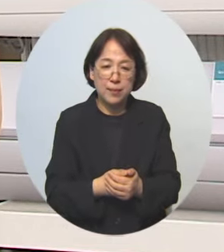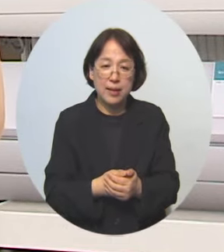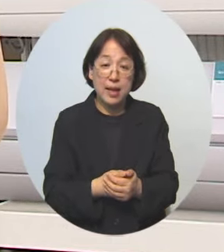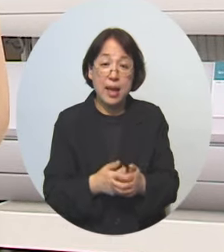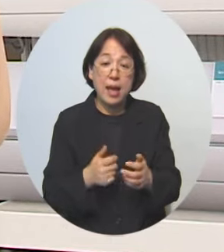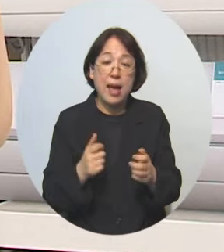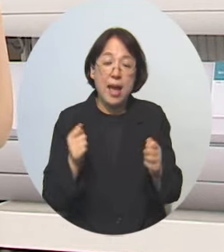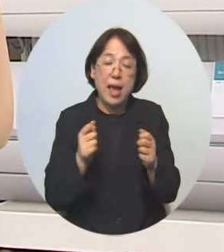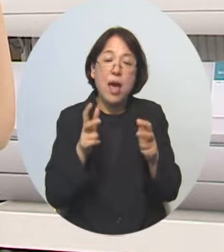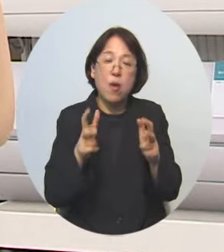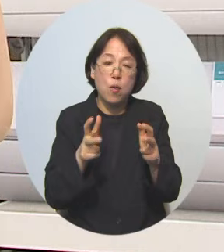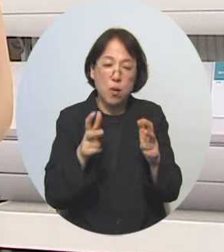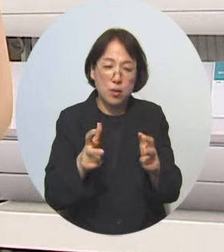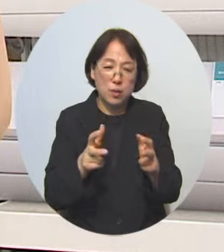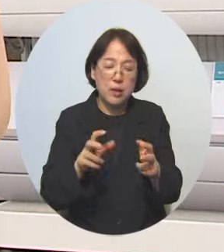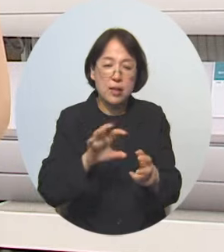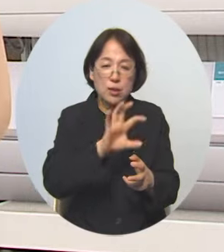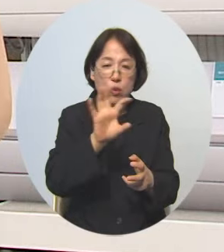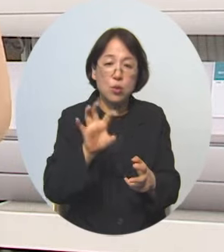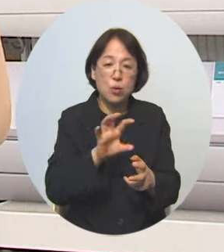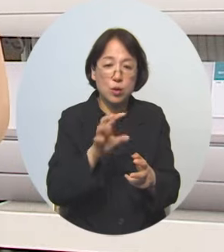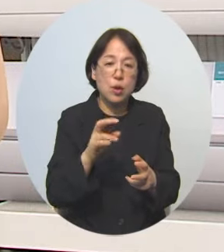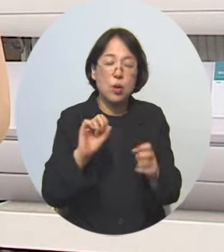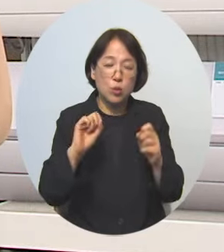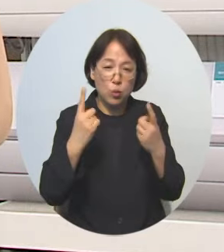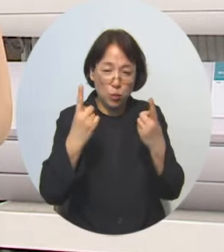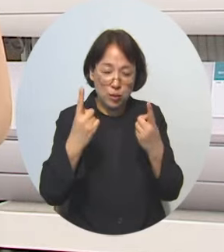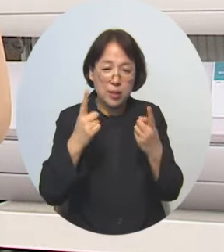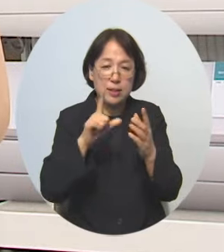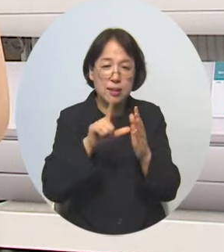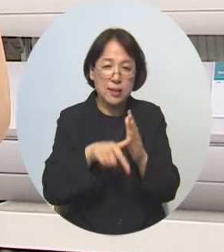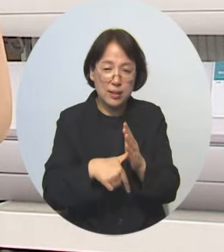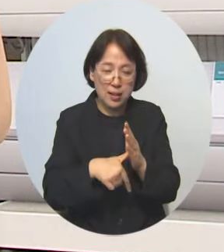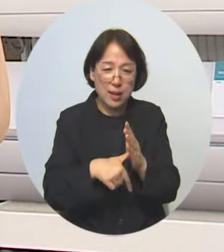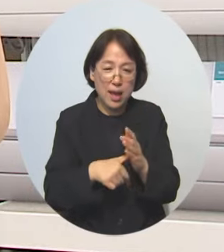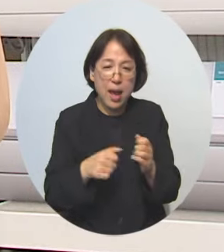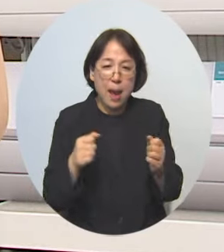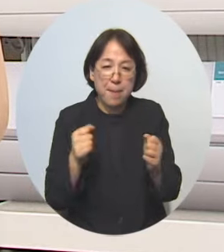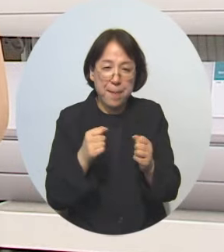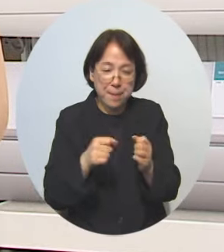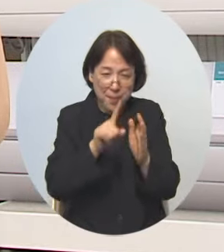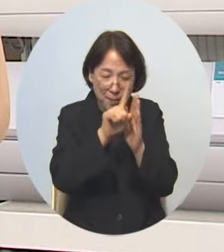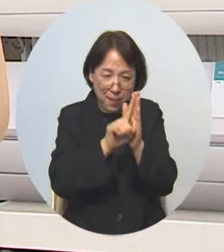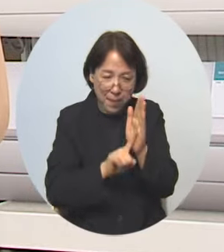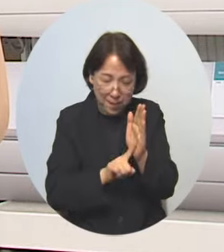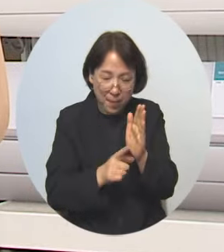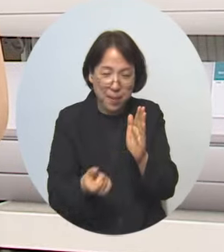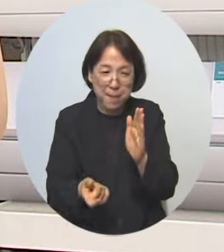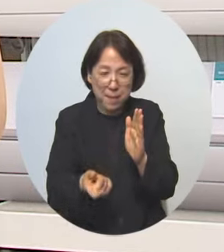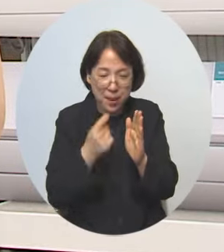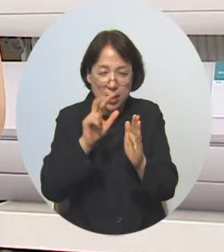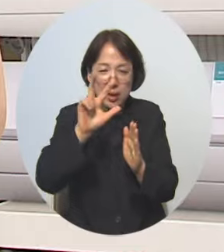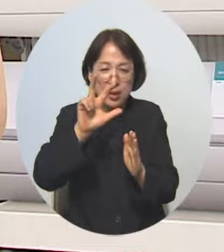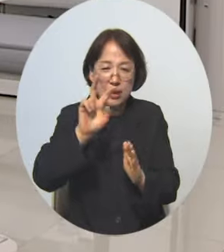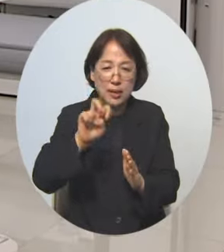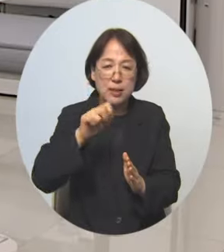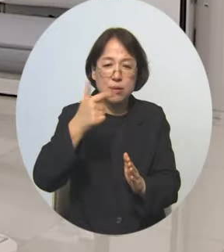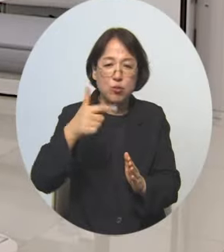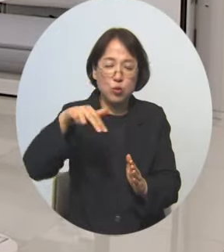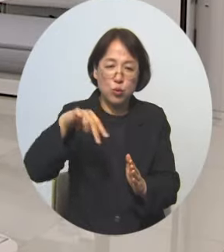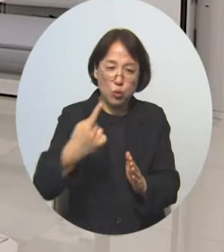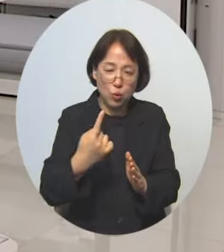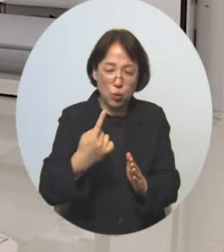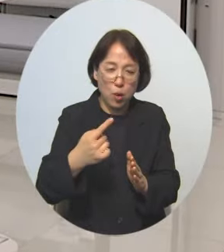에어컨과 서큘레이터 두 개를 동시에 틀었을 때 냉방 속도가 제품 평균 26초 정도 빨라졌다고 밝혔습니다.